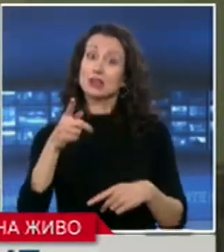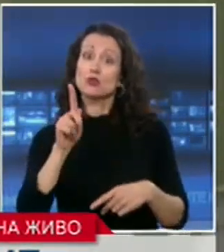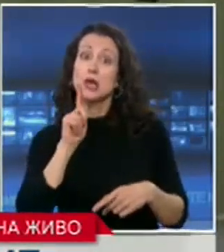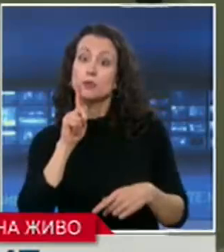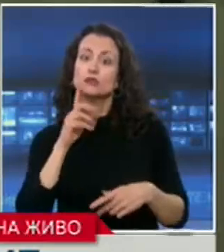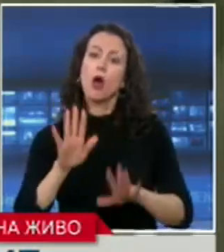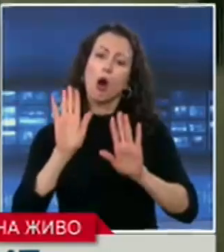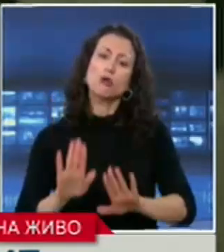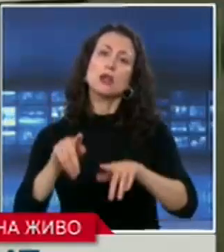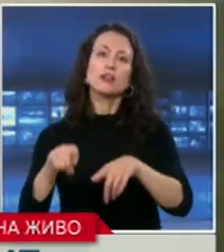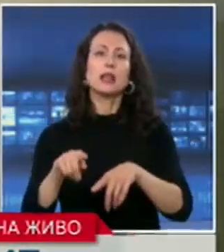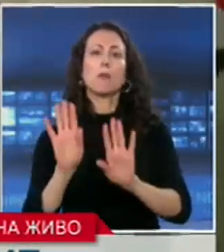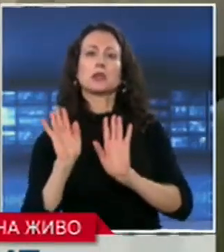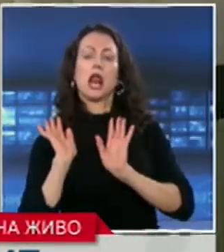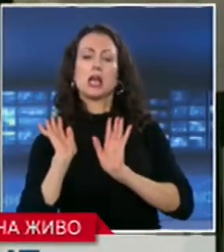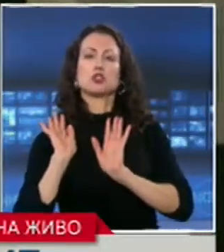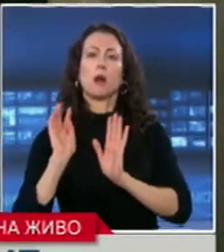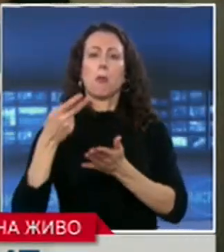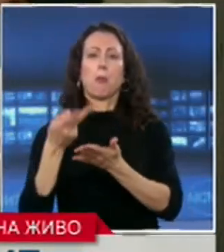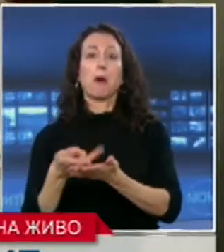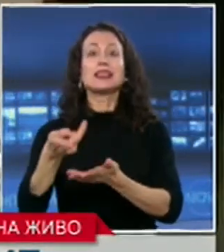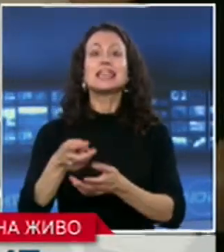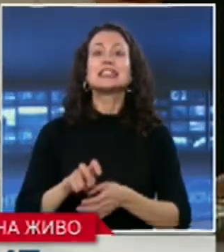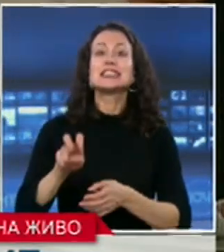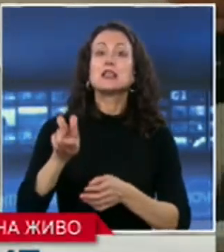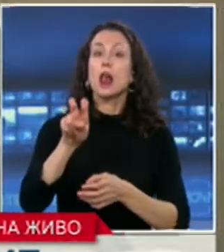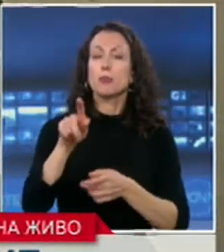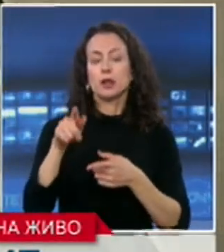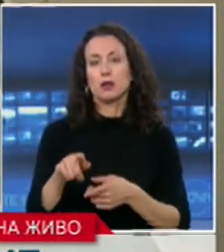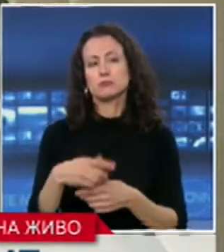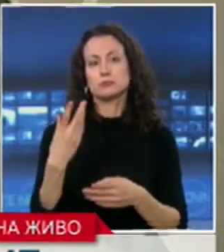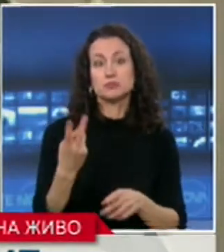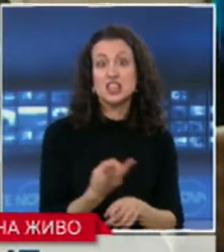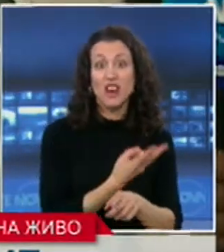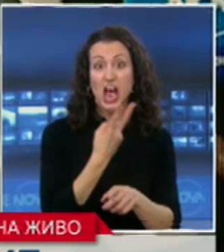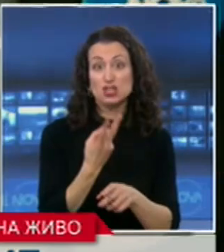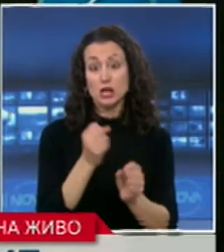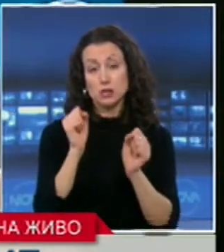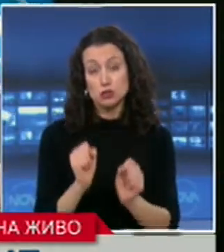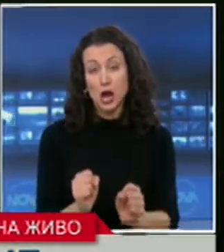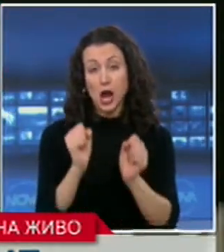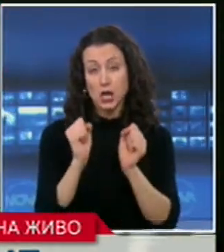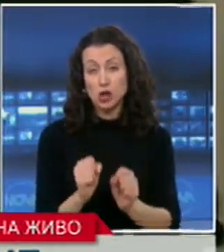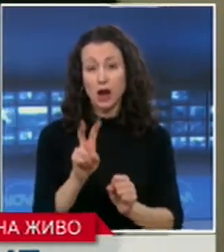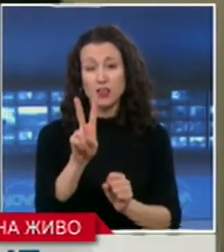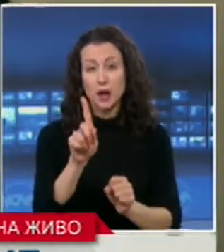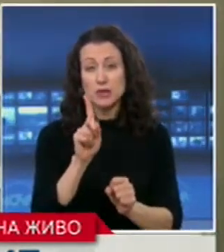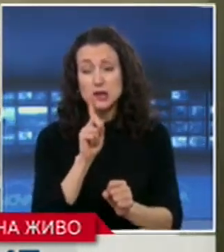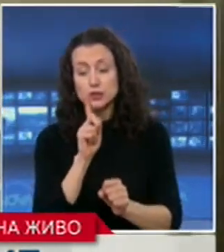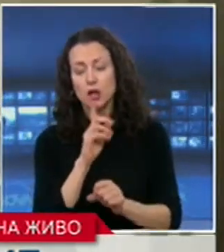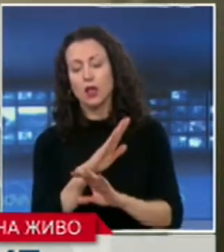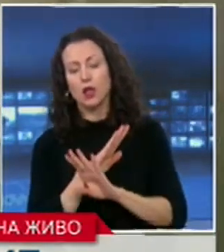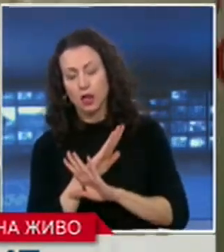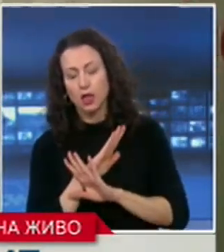тези стълби. Също близо 2 часа. Впоследствие двамата мъже са починали. Единият днес е трябвало да празнува рождения си